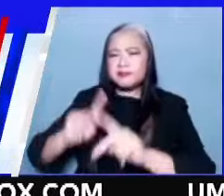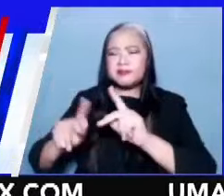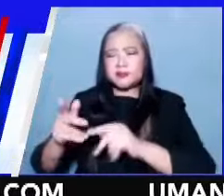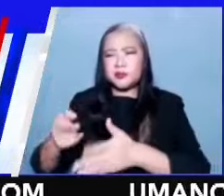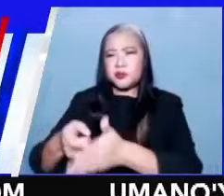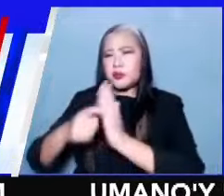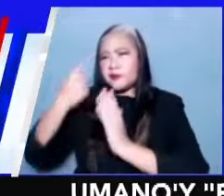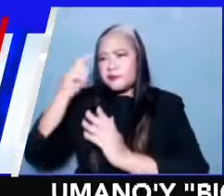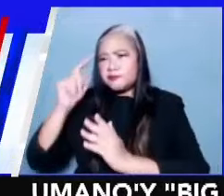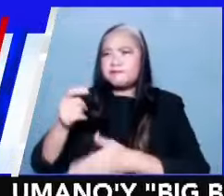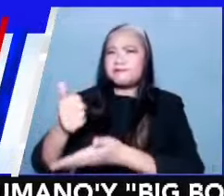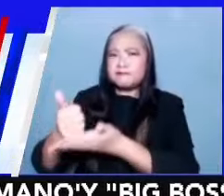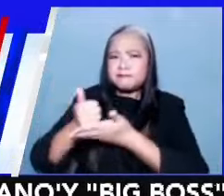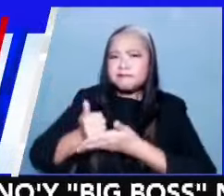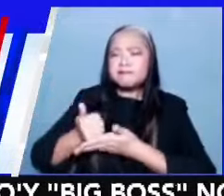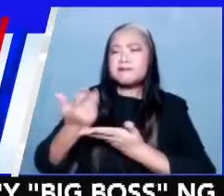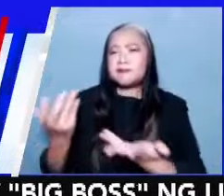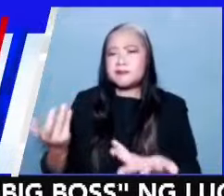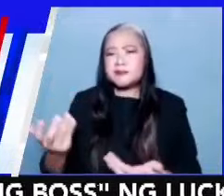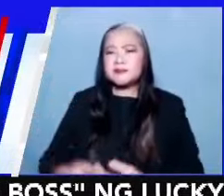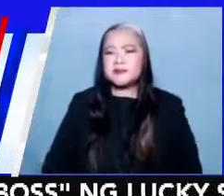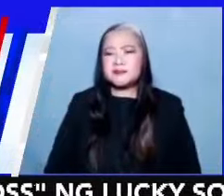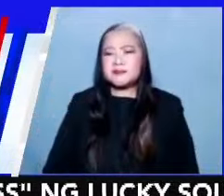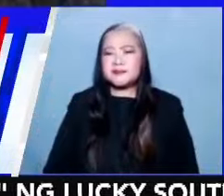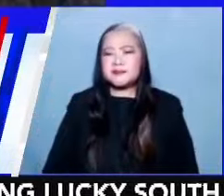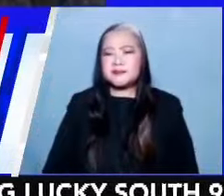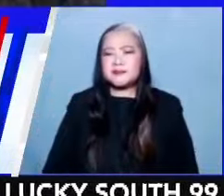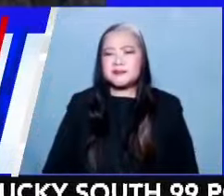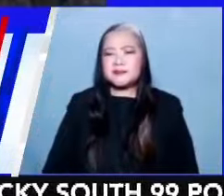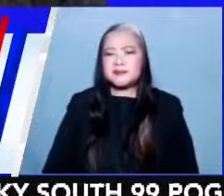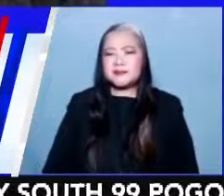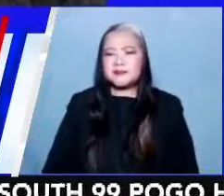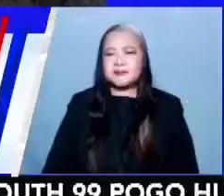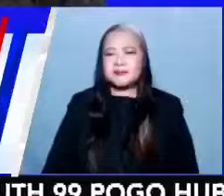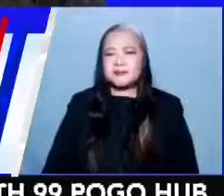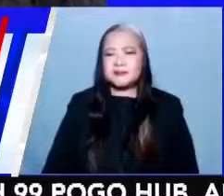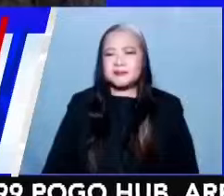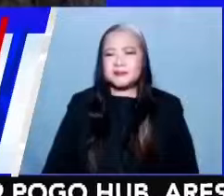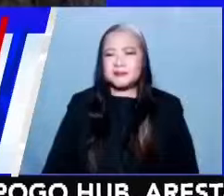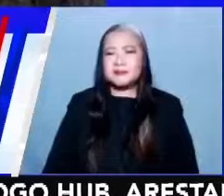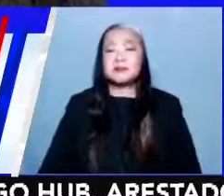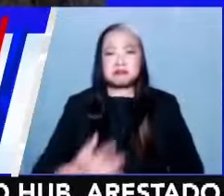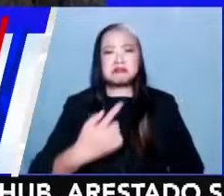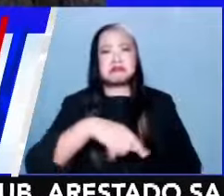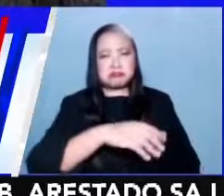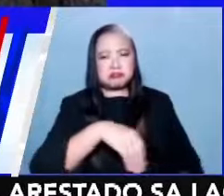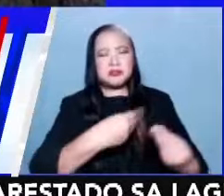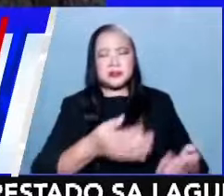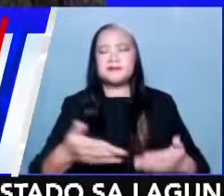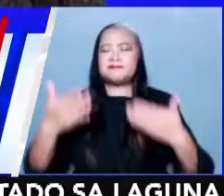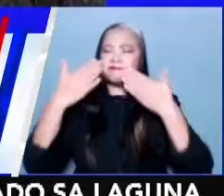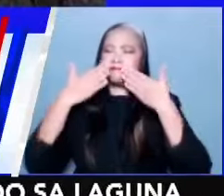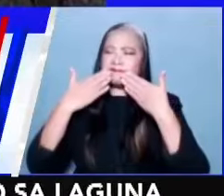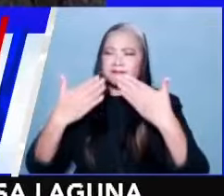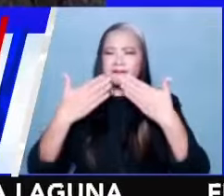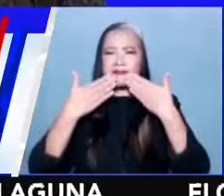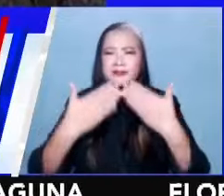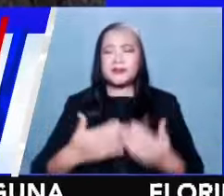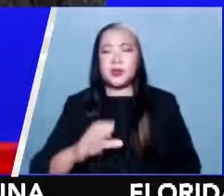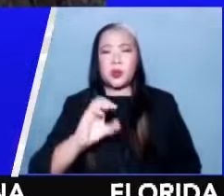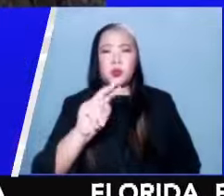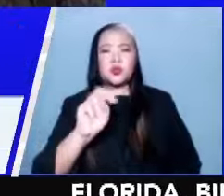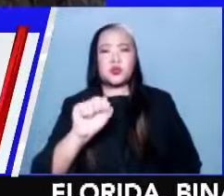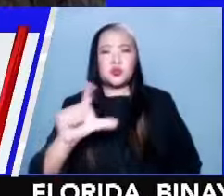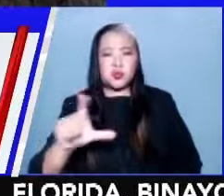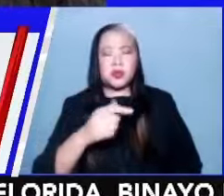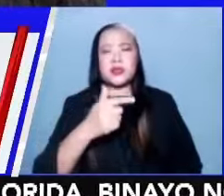assistance ang hihingin nila. Oo. Hihingin po. All right. Maraming salamat po, Consul General Donna Rodriguez, sa inyo pong